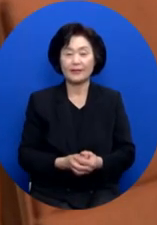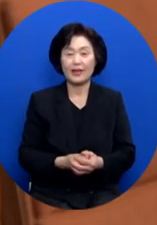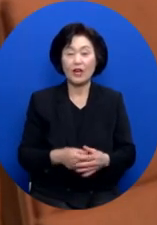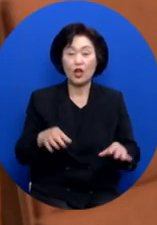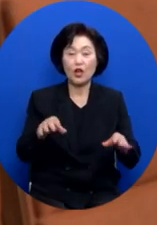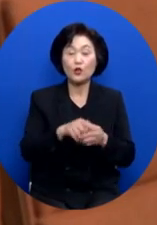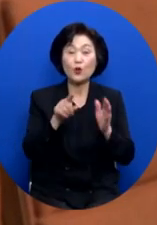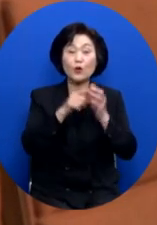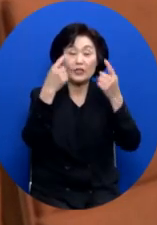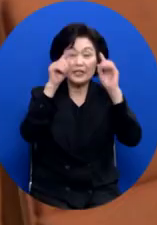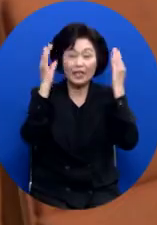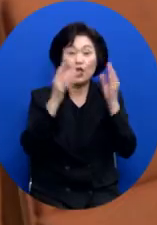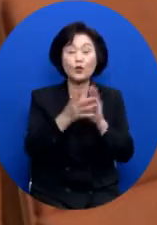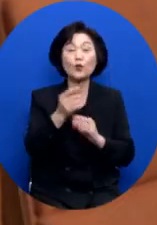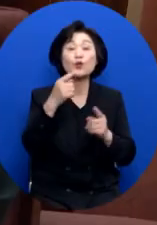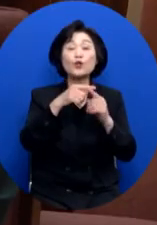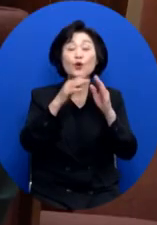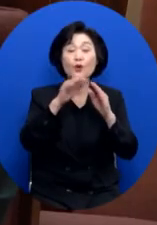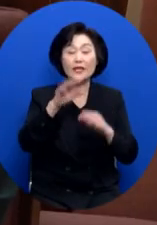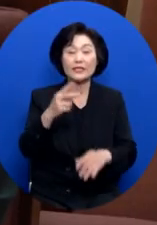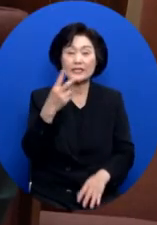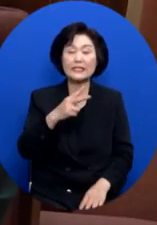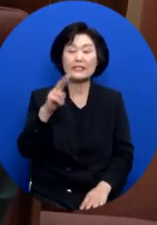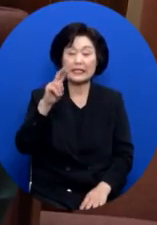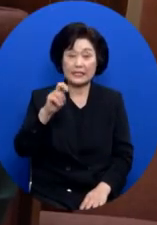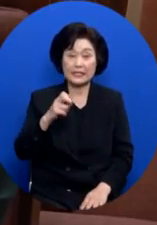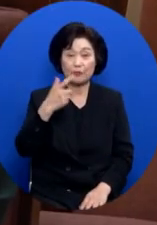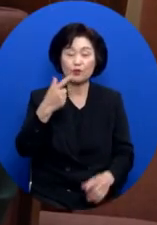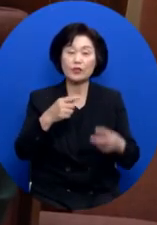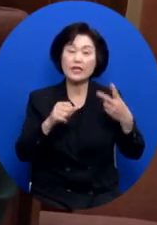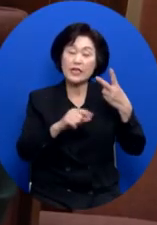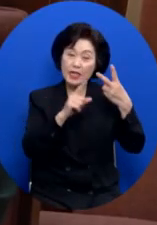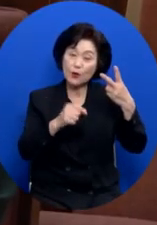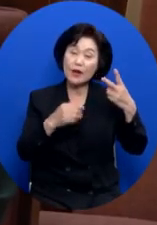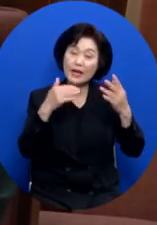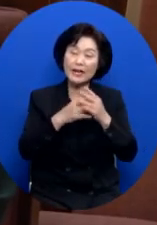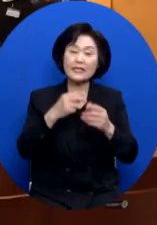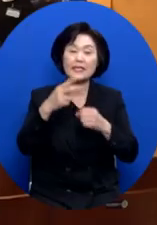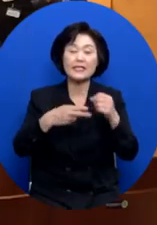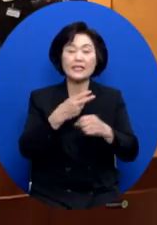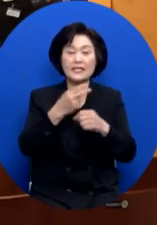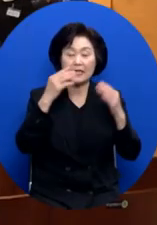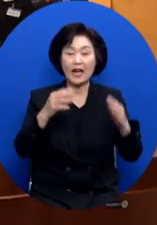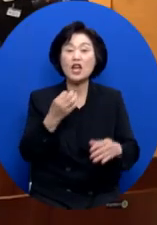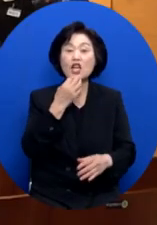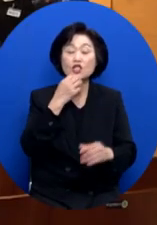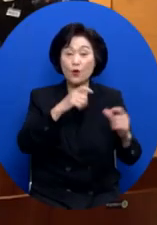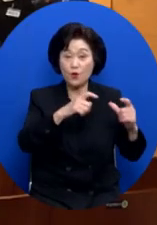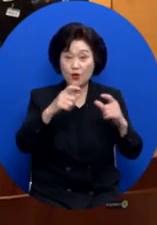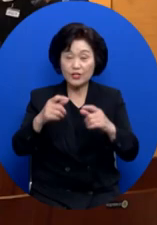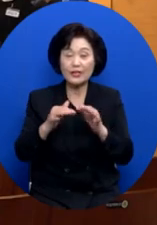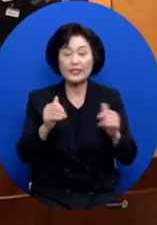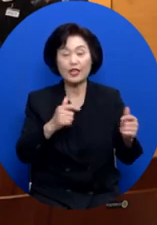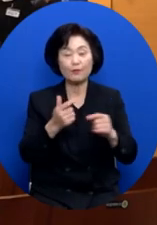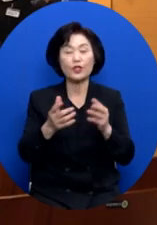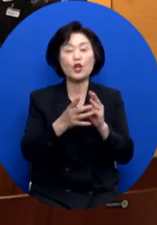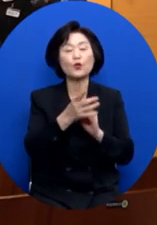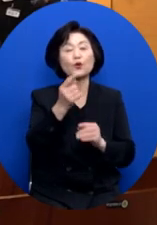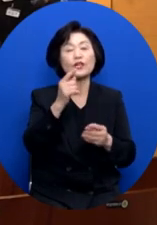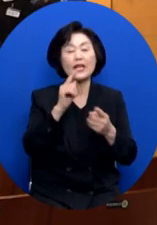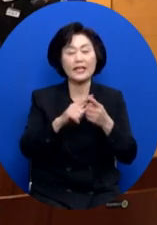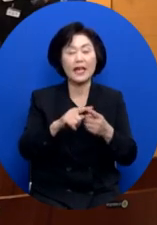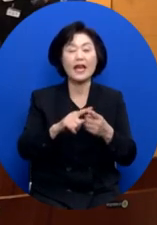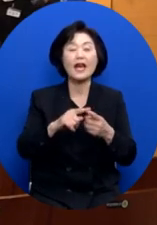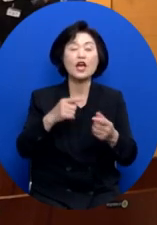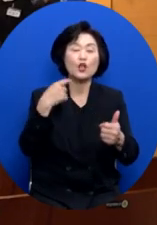총신대 서울통일교육센터는 오는 2026년 2월까지 2년 동안 서울 지역 주민에게 다양한 통일교육을 수행합니다.